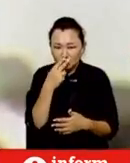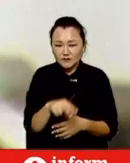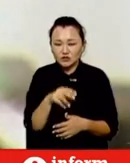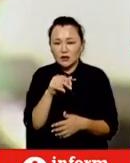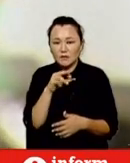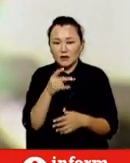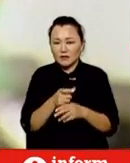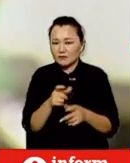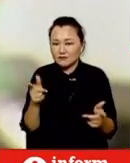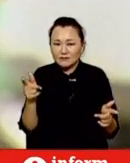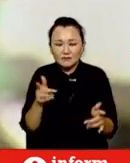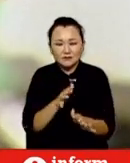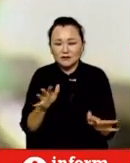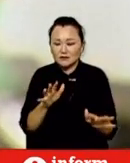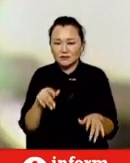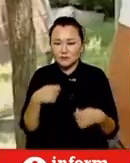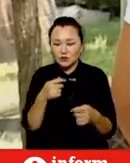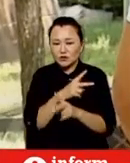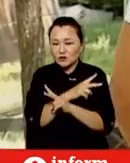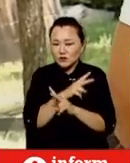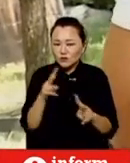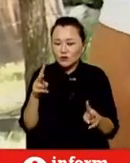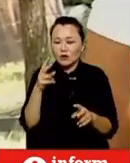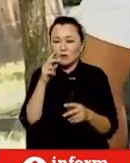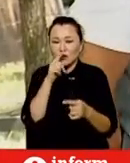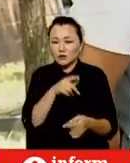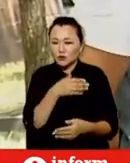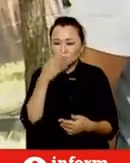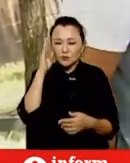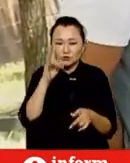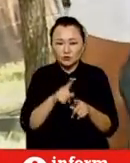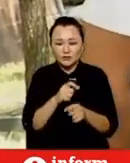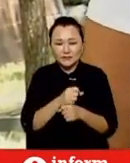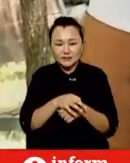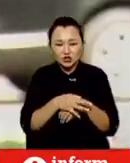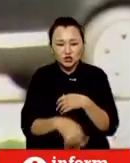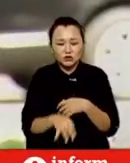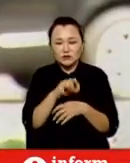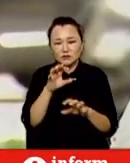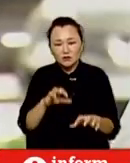Бәйленова мұнымен келіспейтіндігін жеткізді. Ешкіммен қақ соғы жоқ жігітке осынша қиянат жасағандар